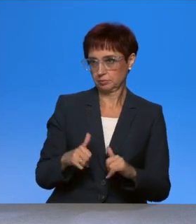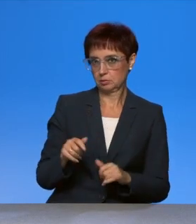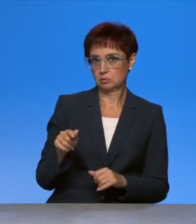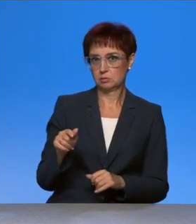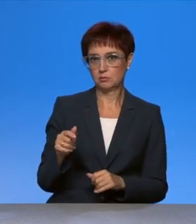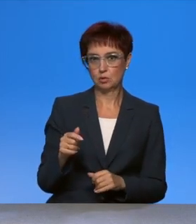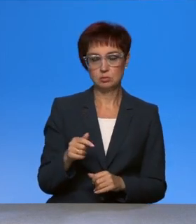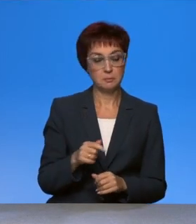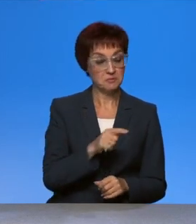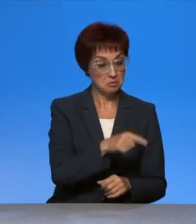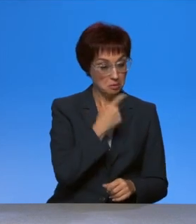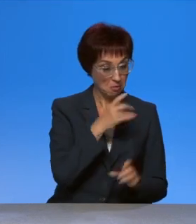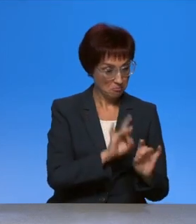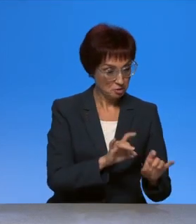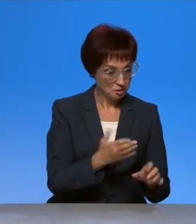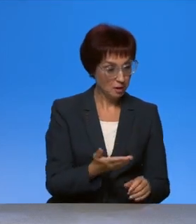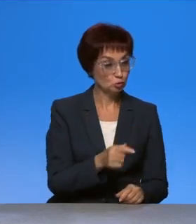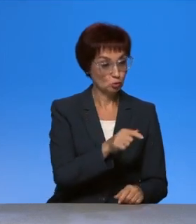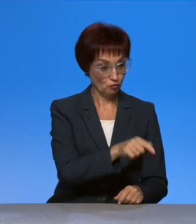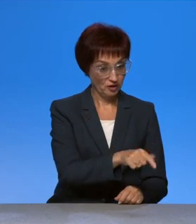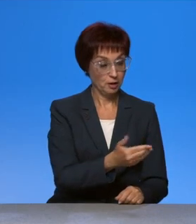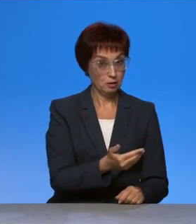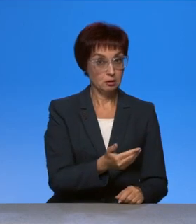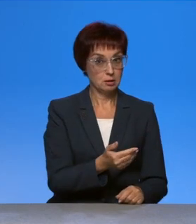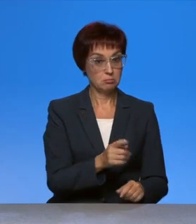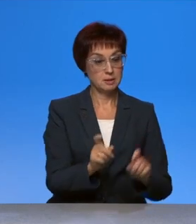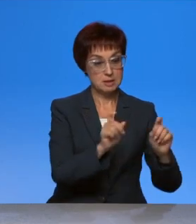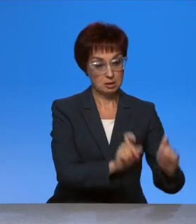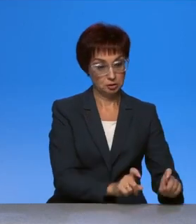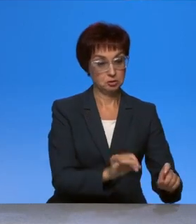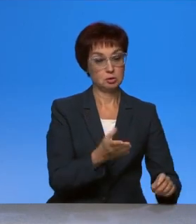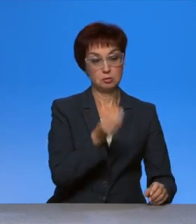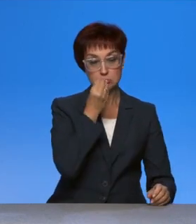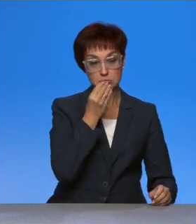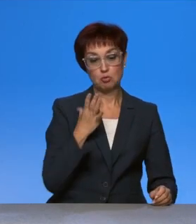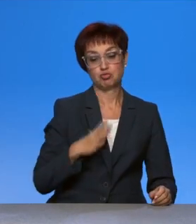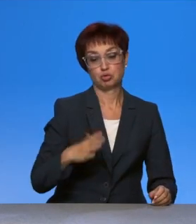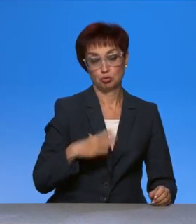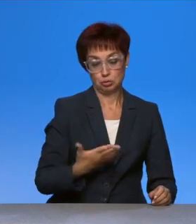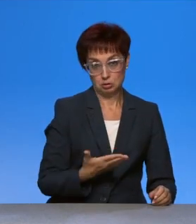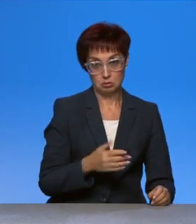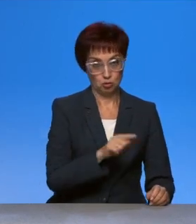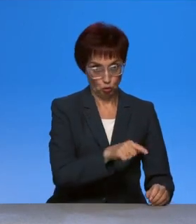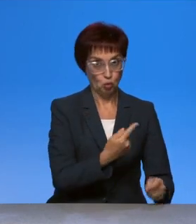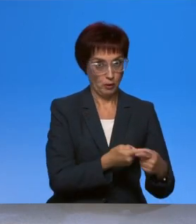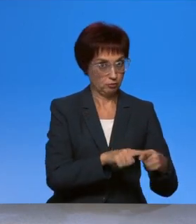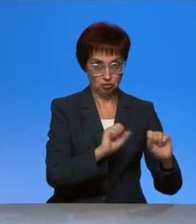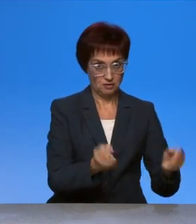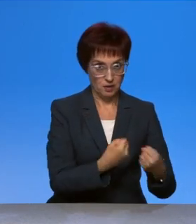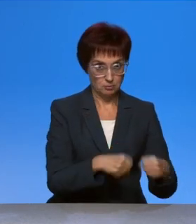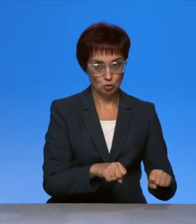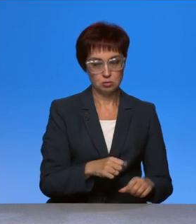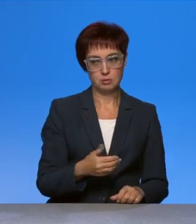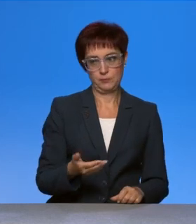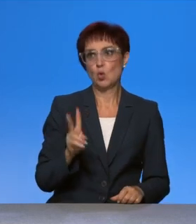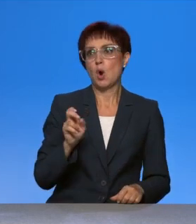невозможно. Ну как же? Говорит, мы делаем то же самое, что и вот эти вот военные во время войны. Они, самолет есть, они приходили за стол,